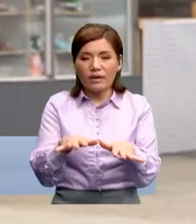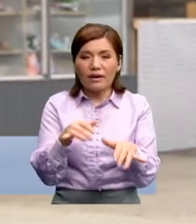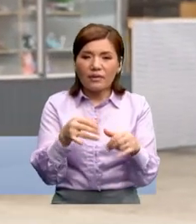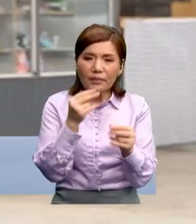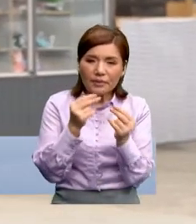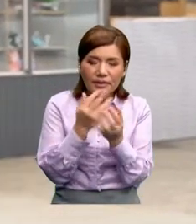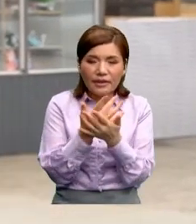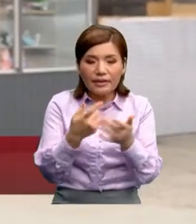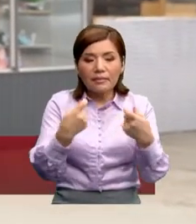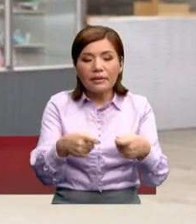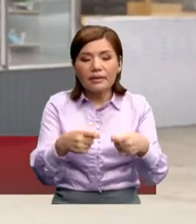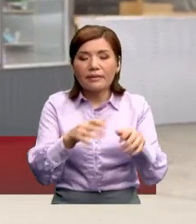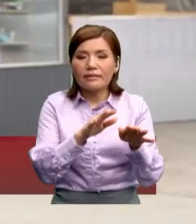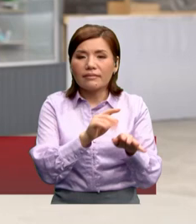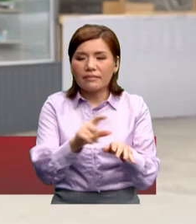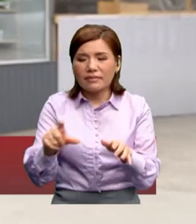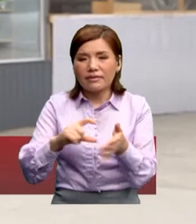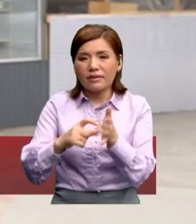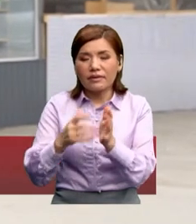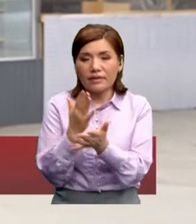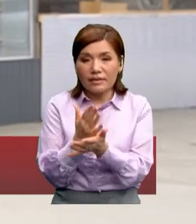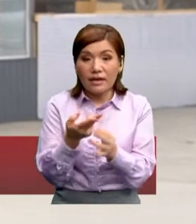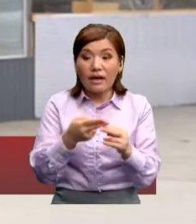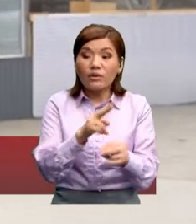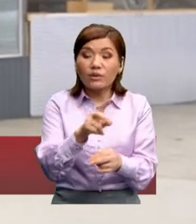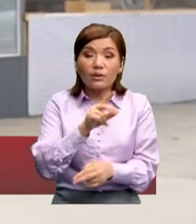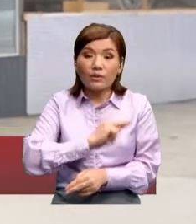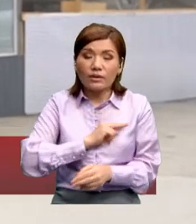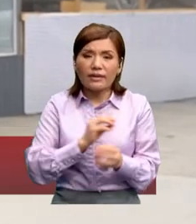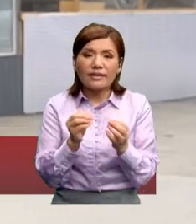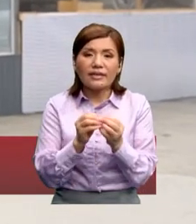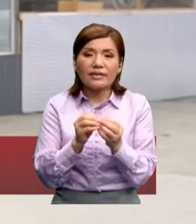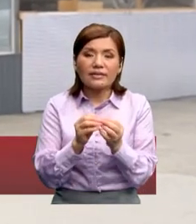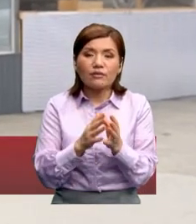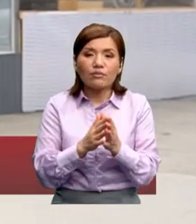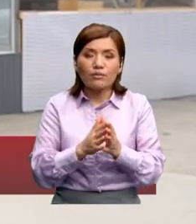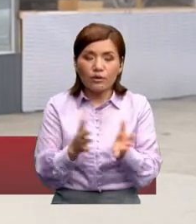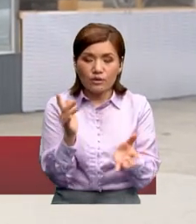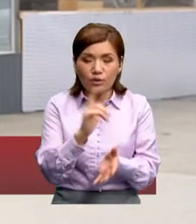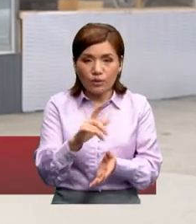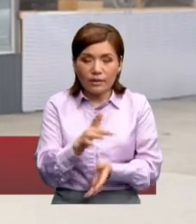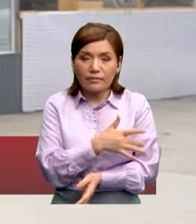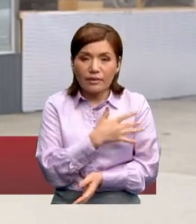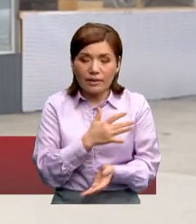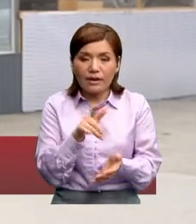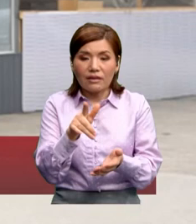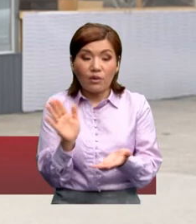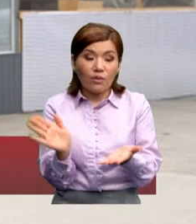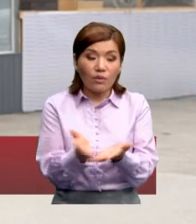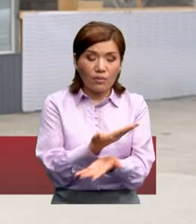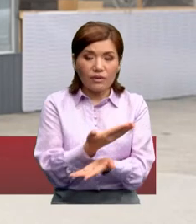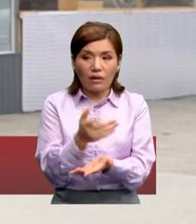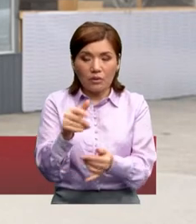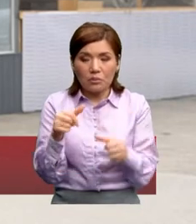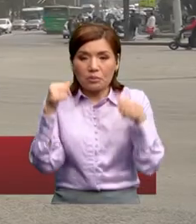тамақтану және сауда орындары бар. Ал осында жұмыс істейтін 10-нан аса қызметкер нысанның сүрілетінен